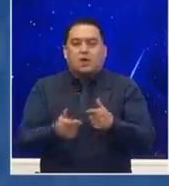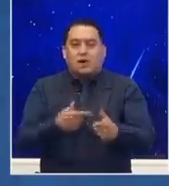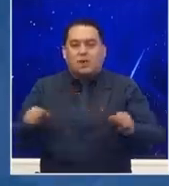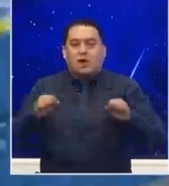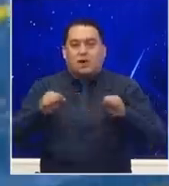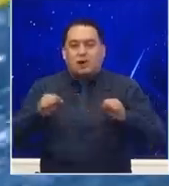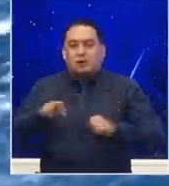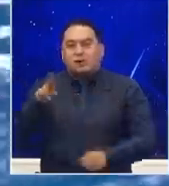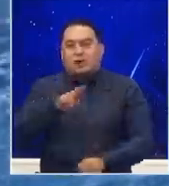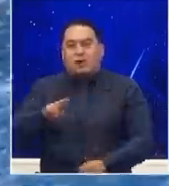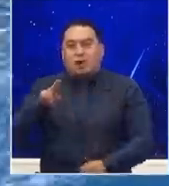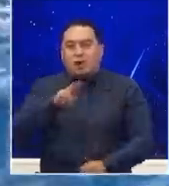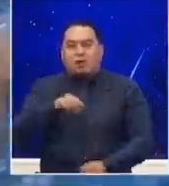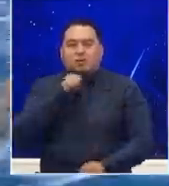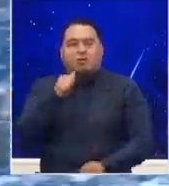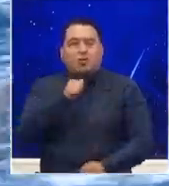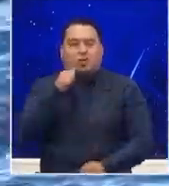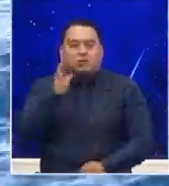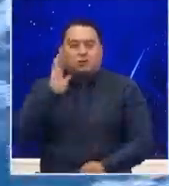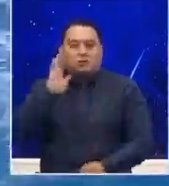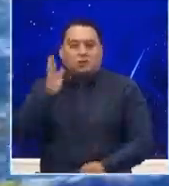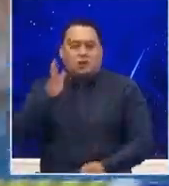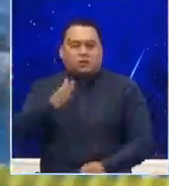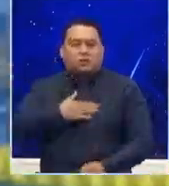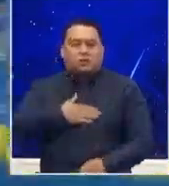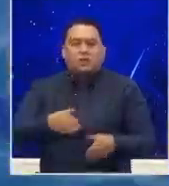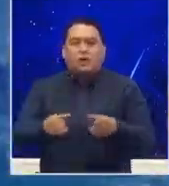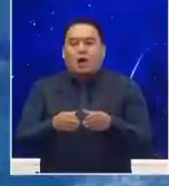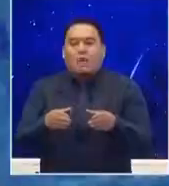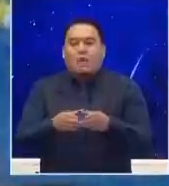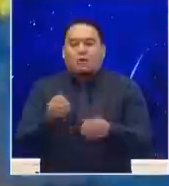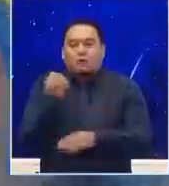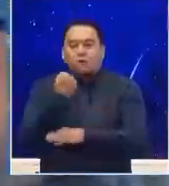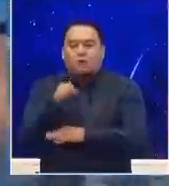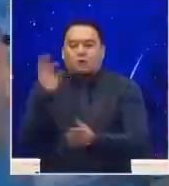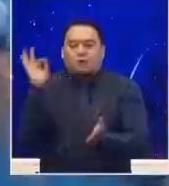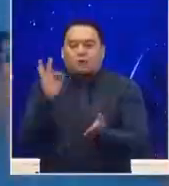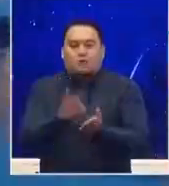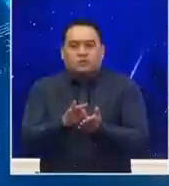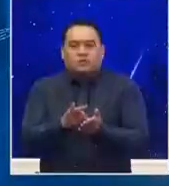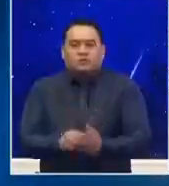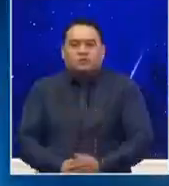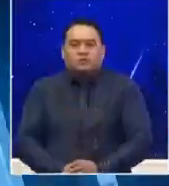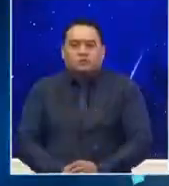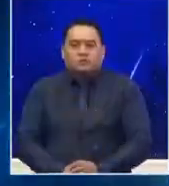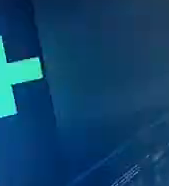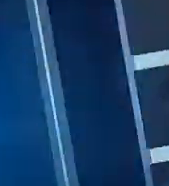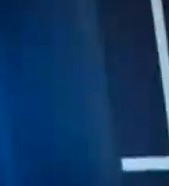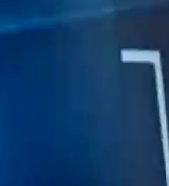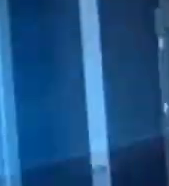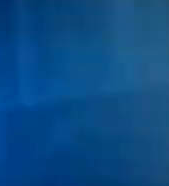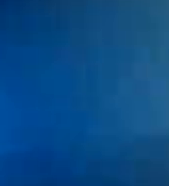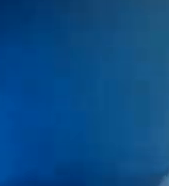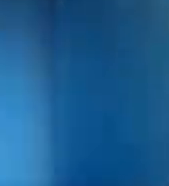біріншілігі қаңтар айында Қостанайда ұйымдастырылмақ. Жерлестеріміз командалық есепте жүлдегер болуды мақсат етіп отыр. Жарқын Нұрланұлы, Айдос Қалиев,